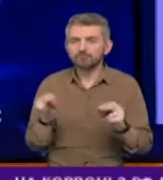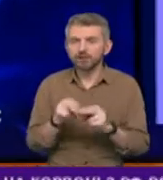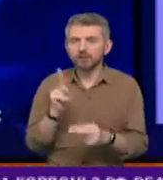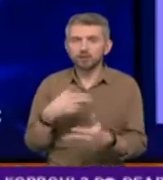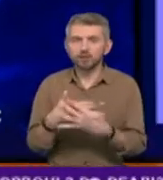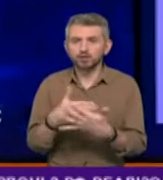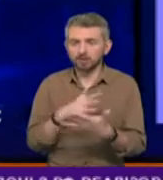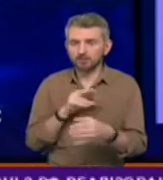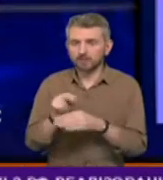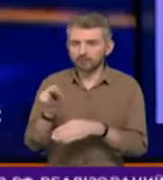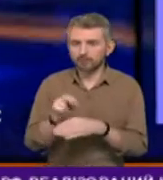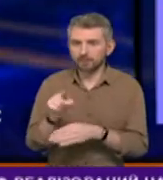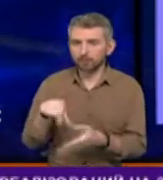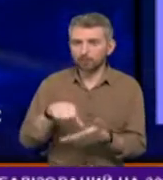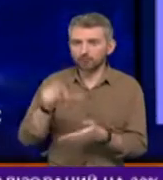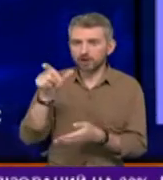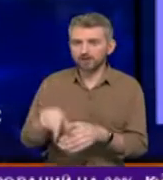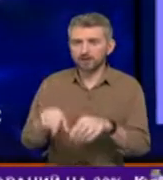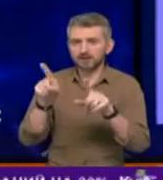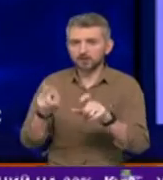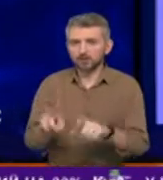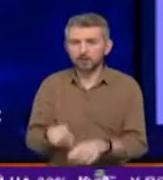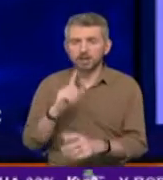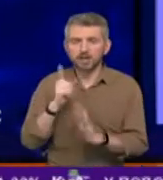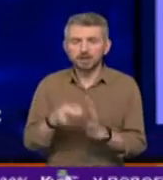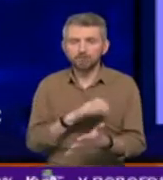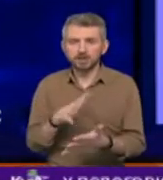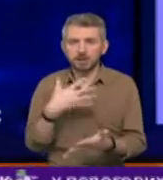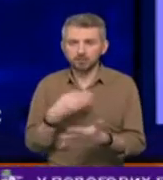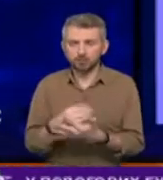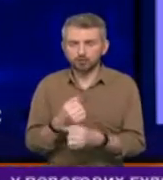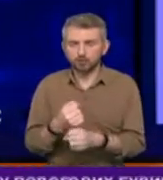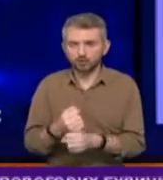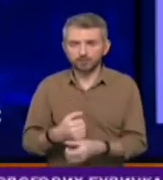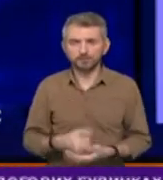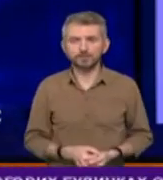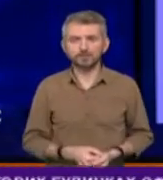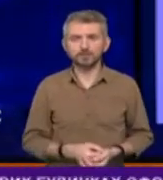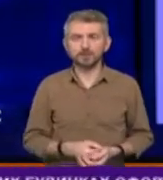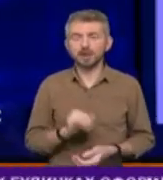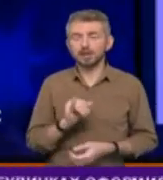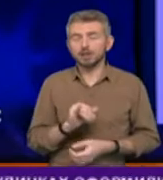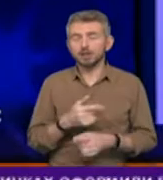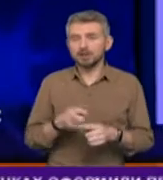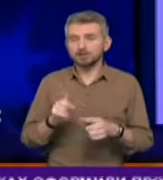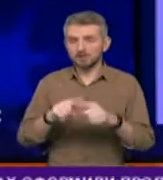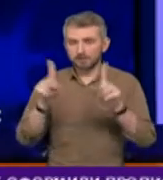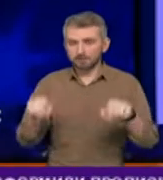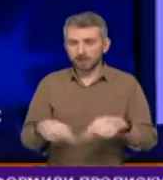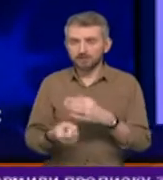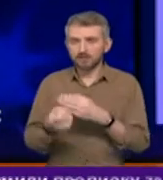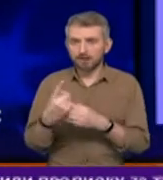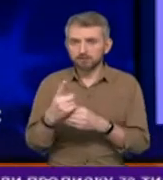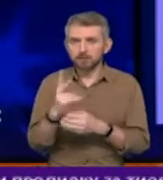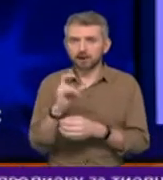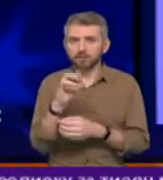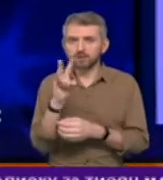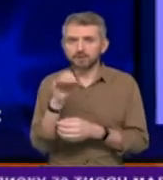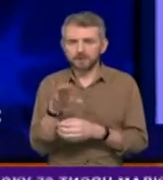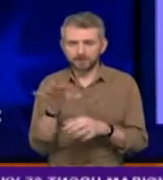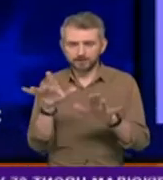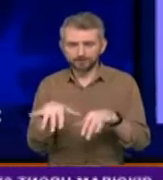давно не актуально. Можу сказати, відмер. Як нещодавний студент. Це вже відмерло. А я знаю групу товаришів, що все сидять і сміються з